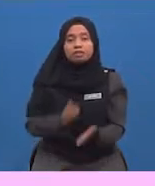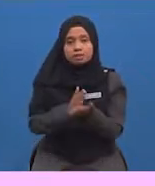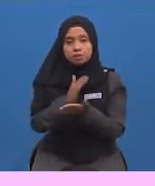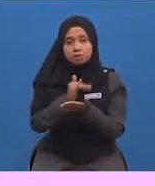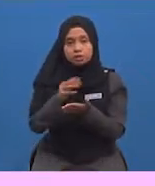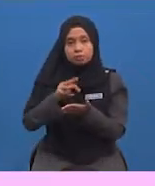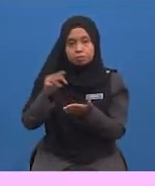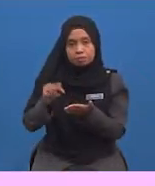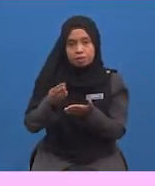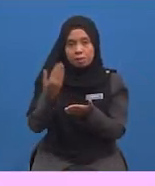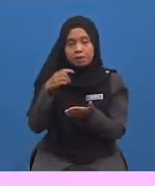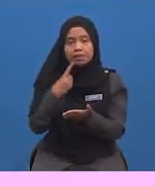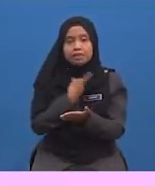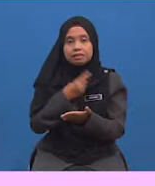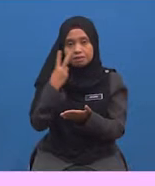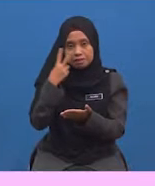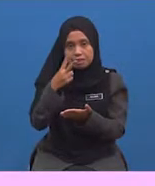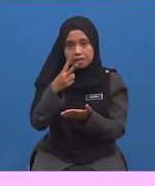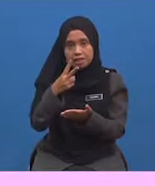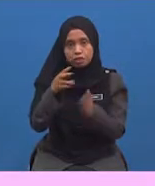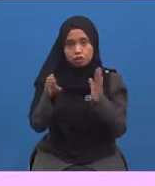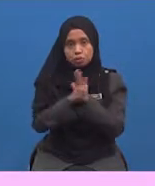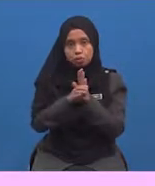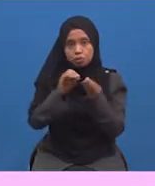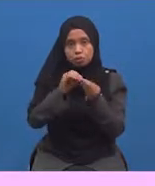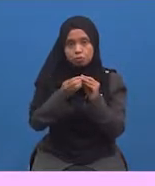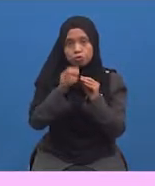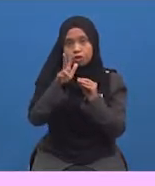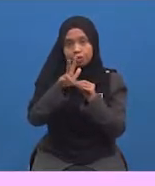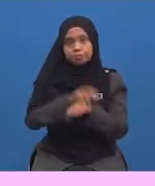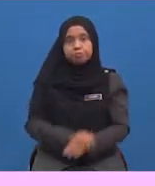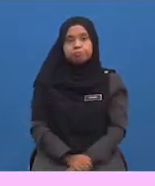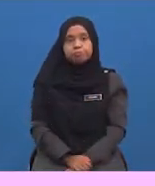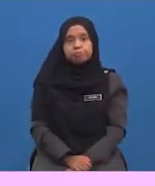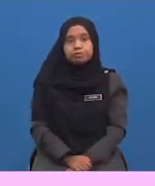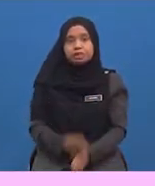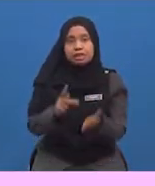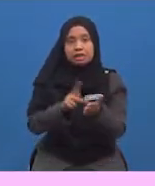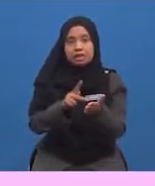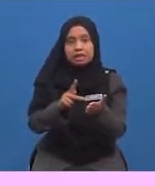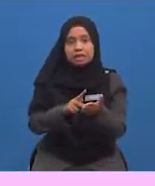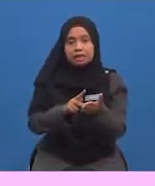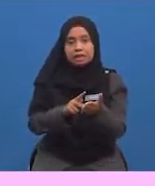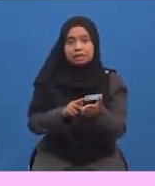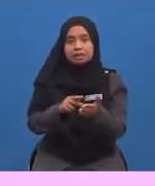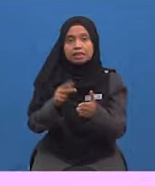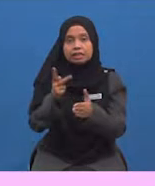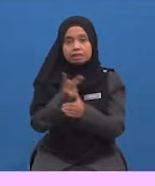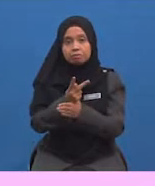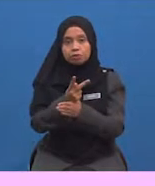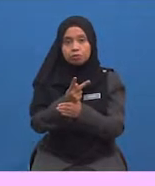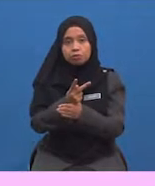Seterusnya murid-murid, mari kita lihat paparan contoh ketiga. Hitung isi padu kon tegak